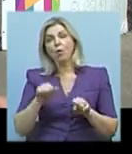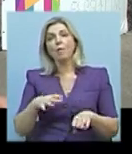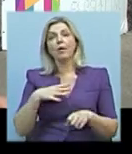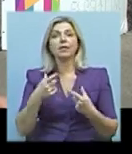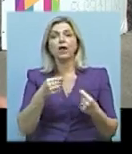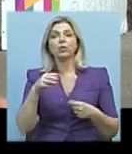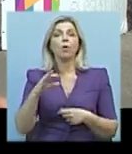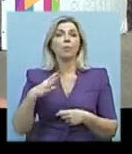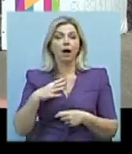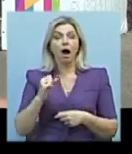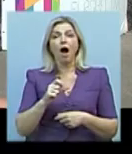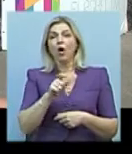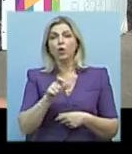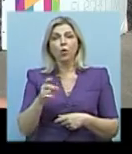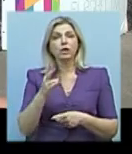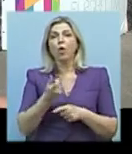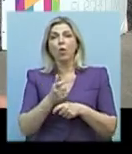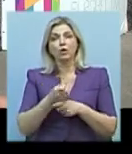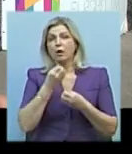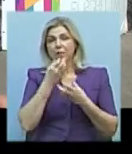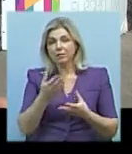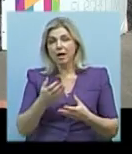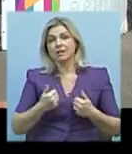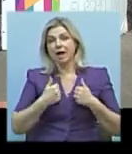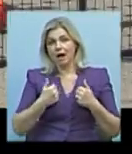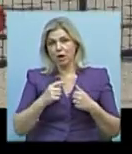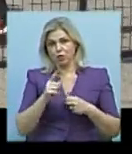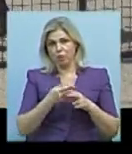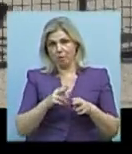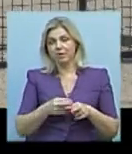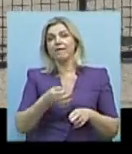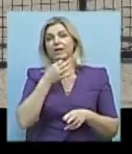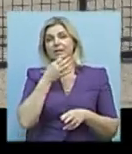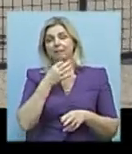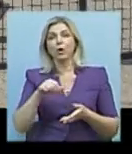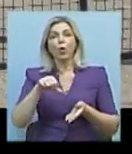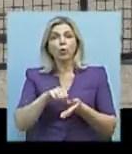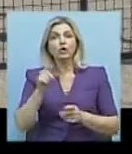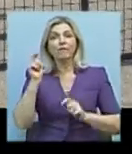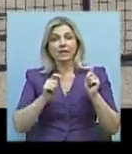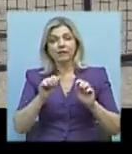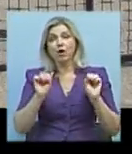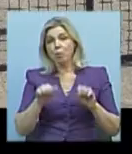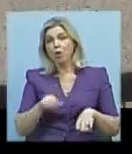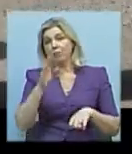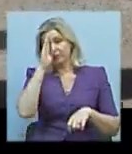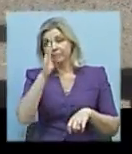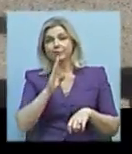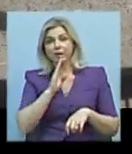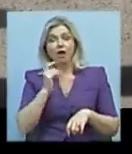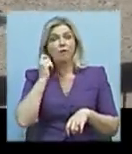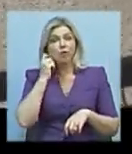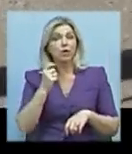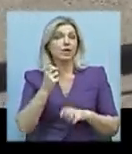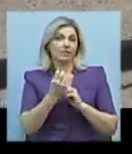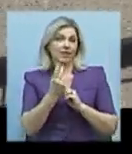люди, я вважаю, не зовсім добре постаралися, щоб це вистрілило. Участь у фестивалі можуть брати і хлопці, і дівчата віком від